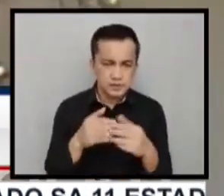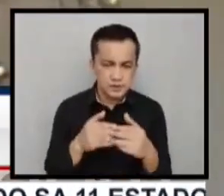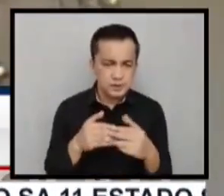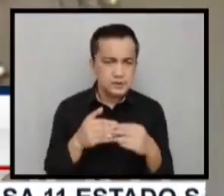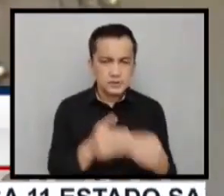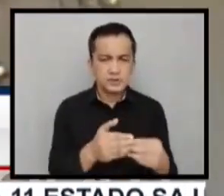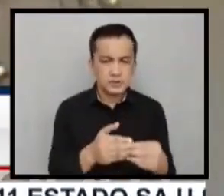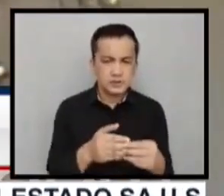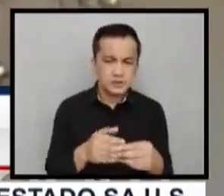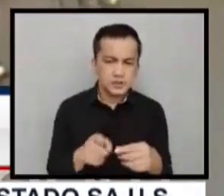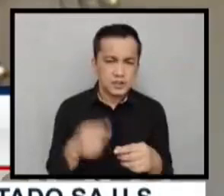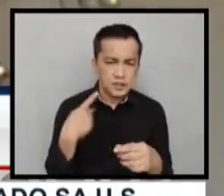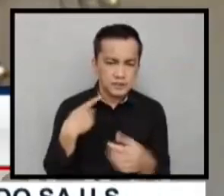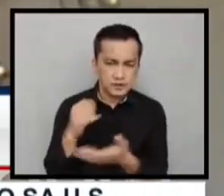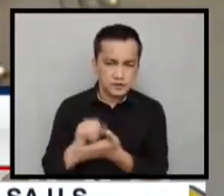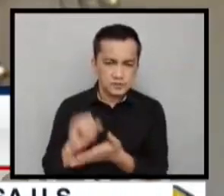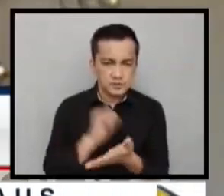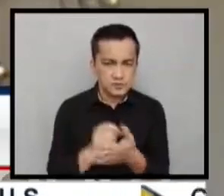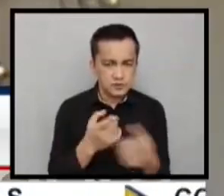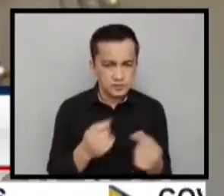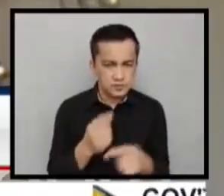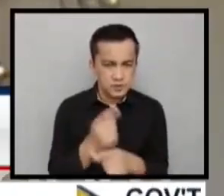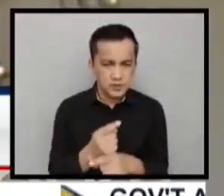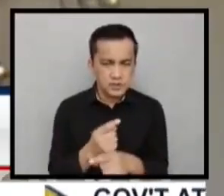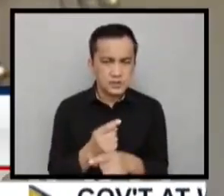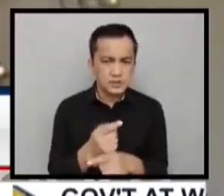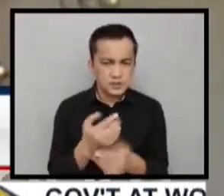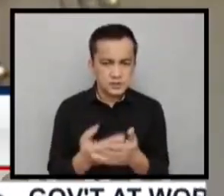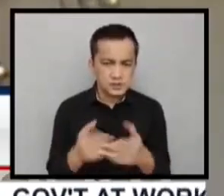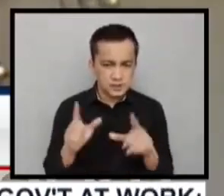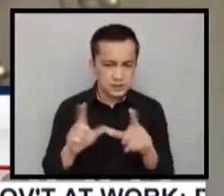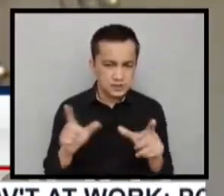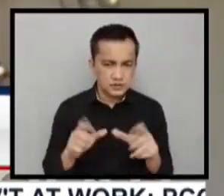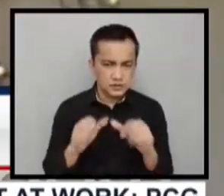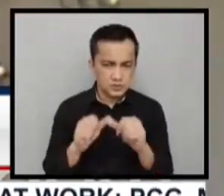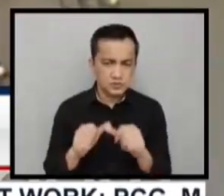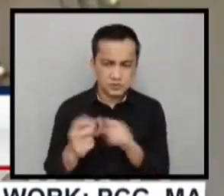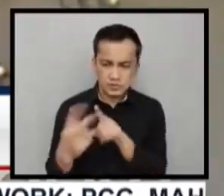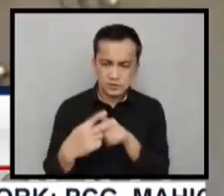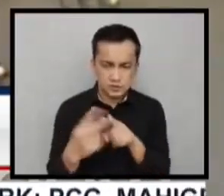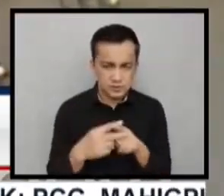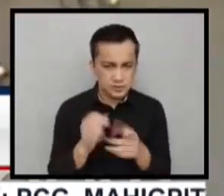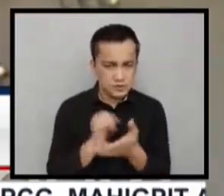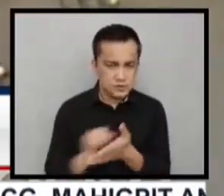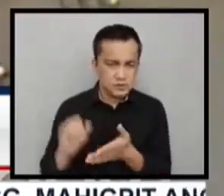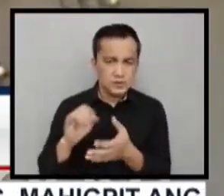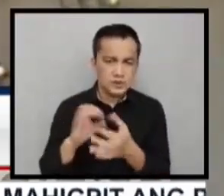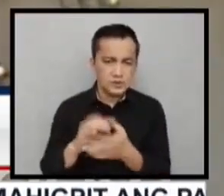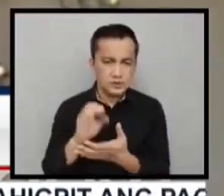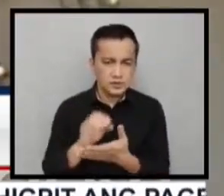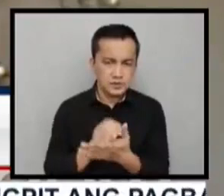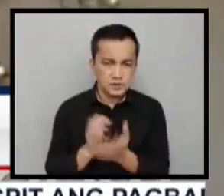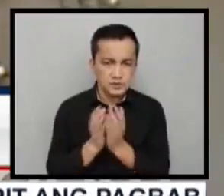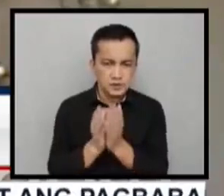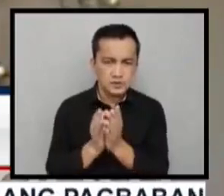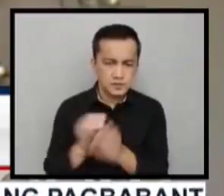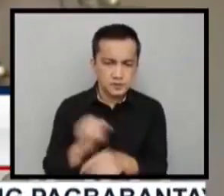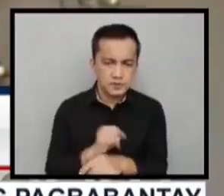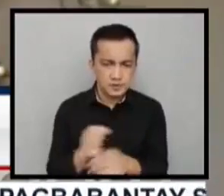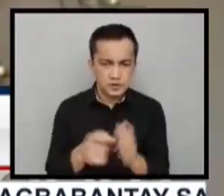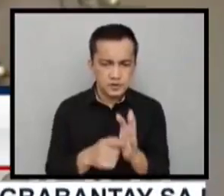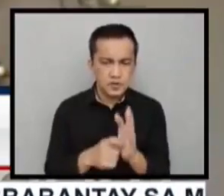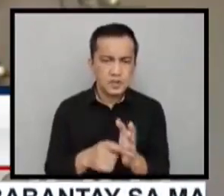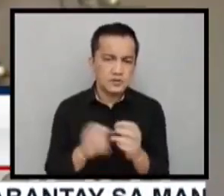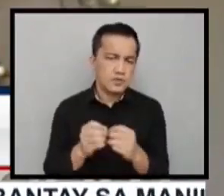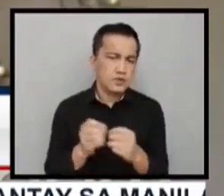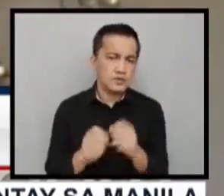institutions that do the right thing and they do it at the right level. And we continue to employ from those institutions. Of course, the shipping industry requires a lot more